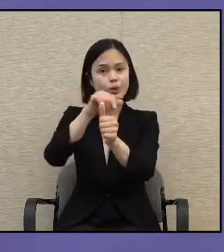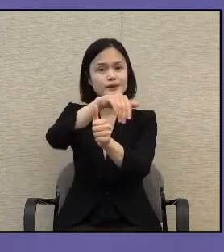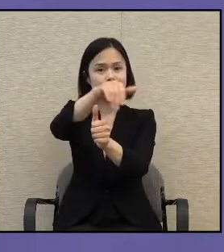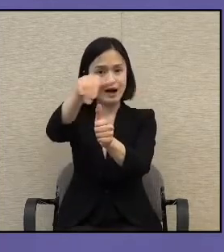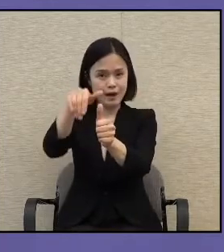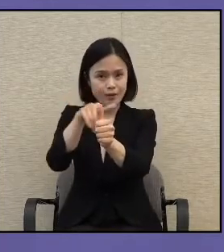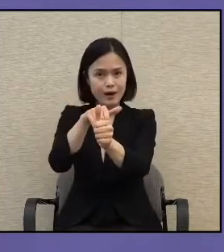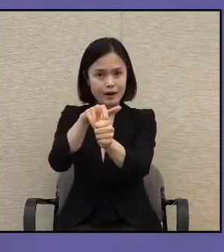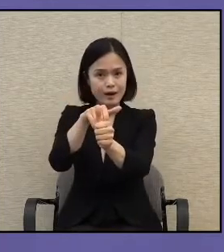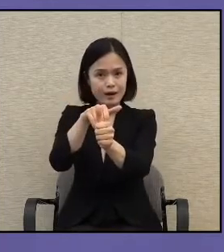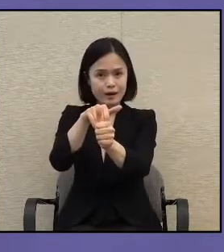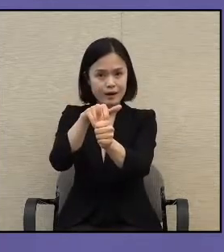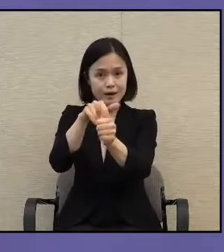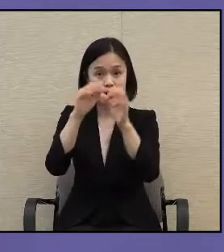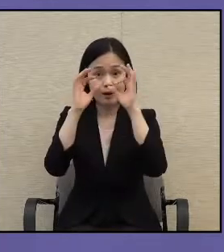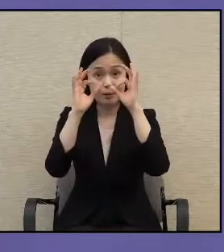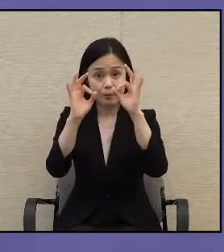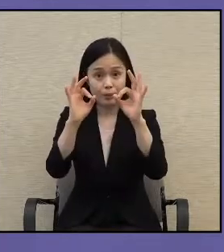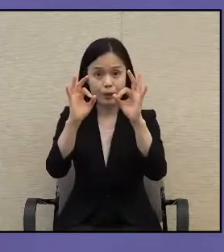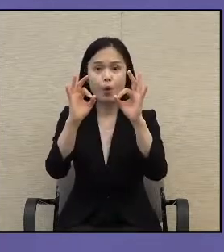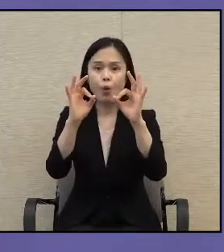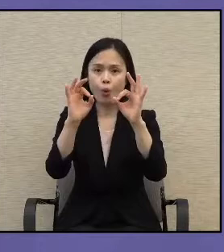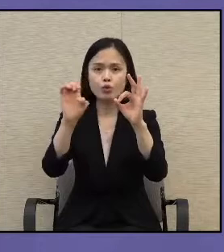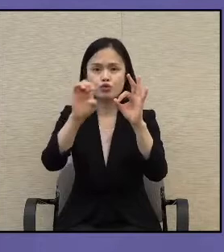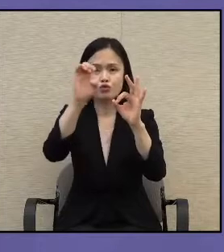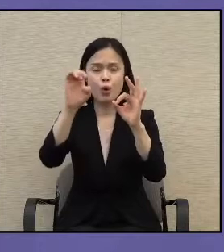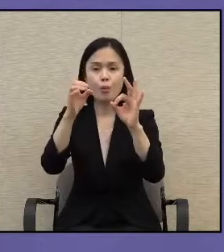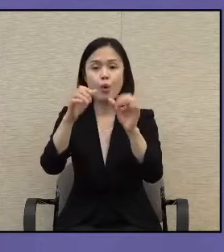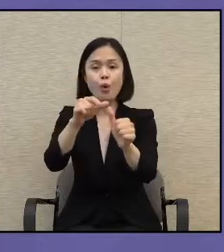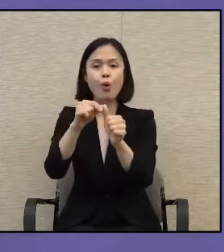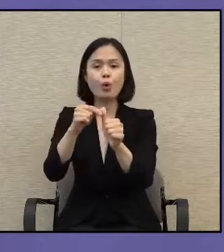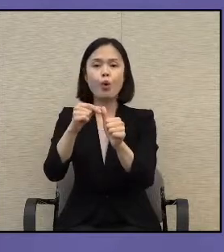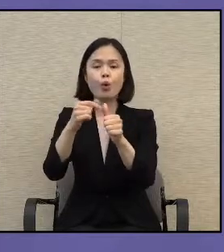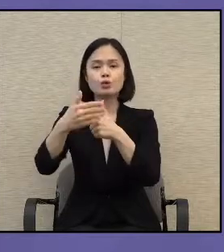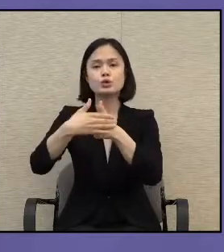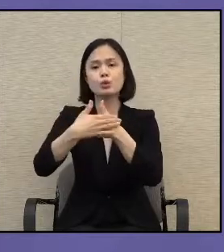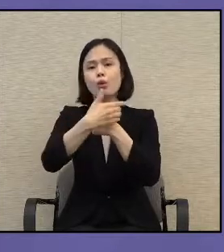등등의 효과에 힘 입은 바라고 생각을 합니다. 어쨌든